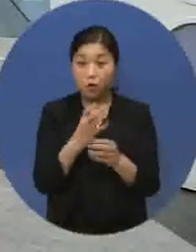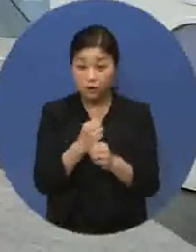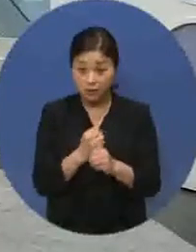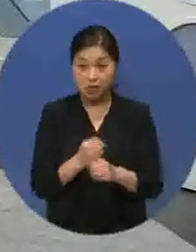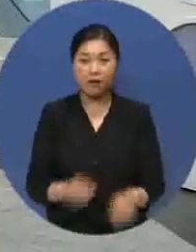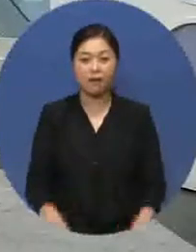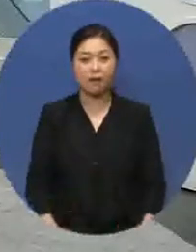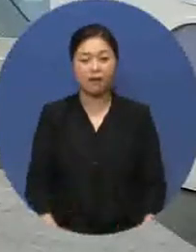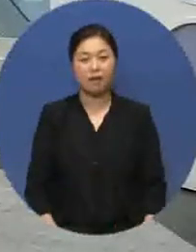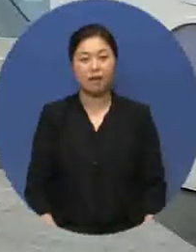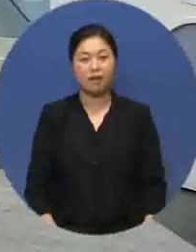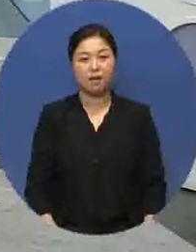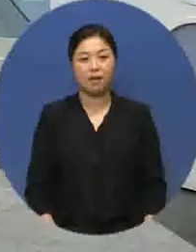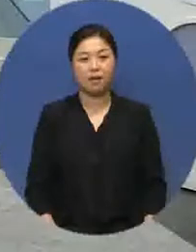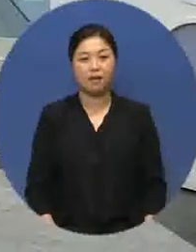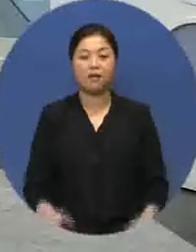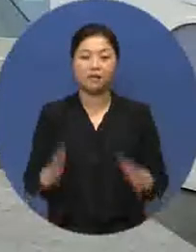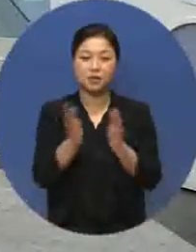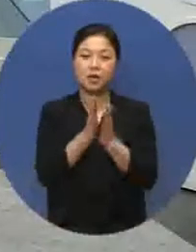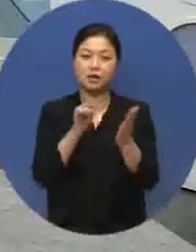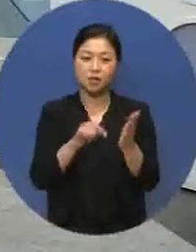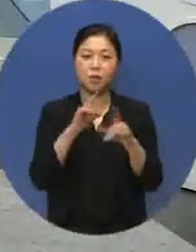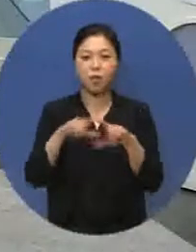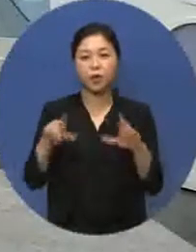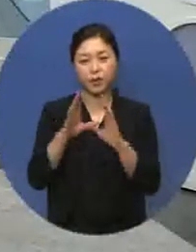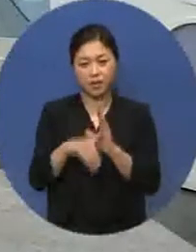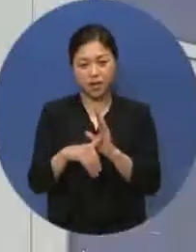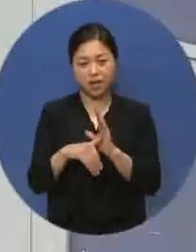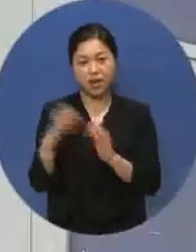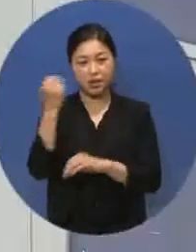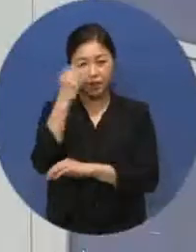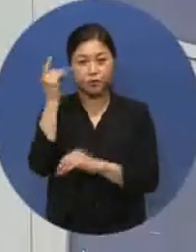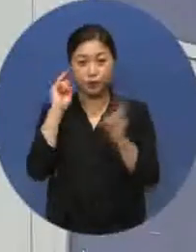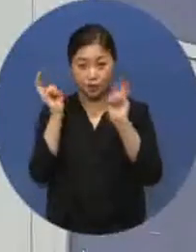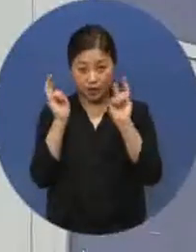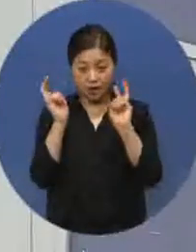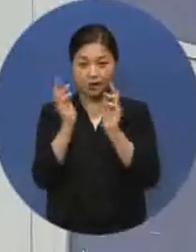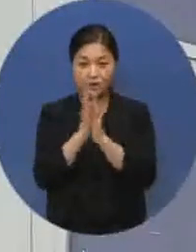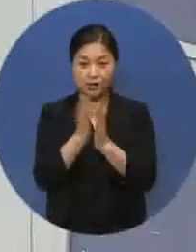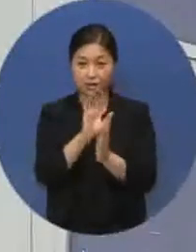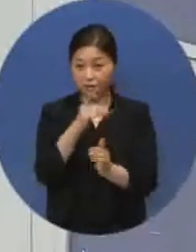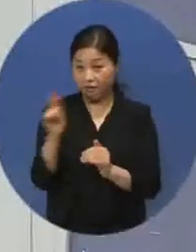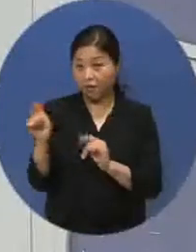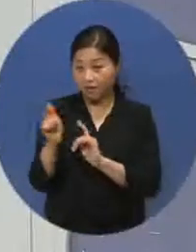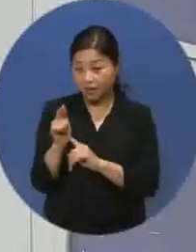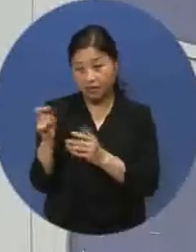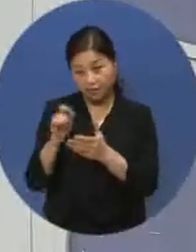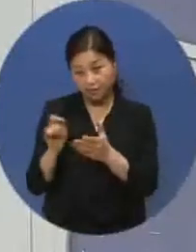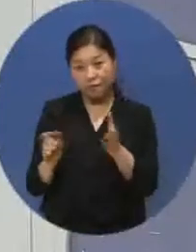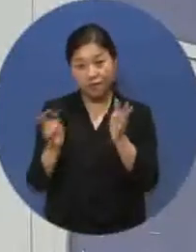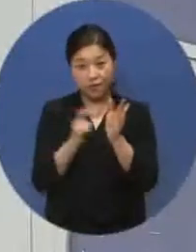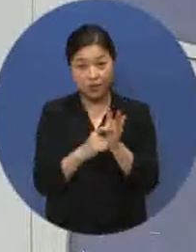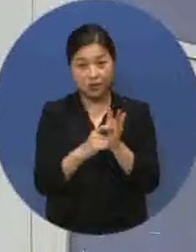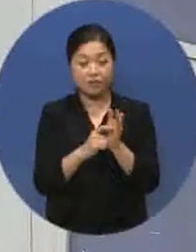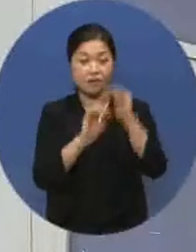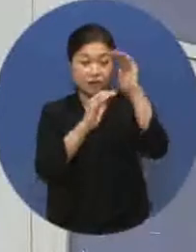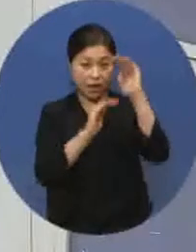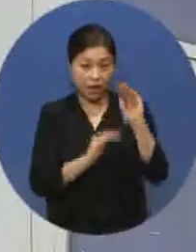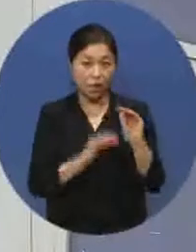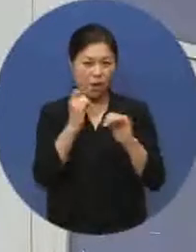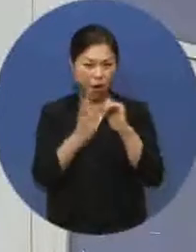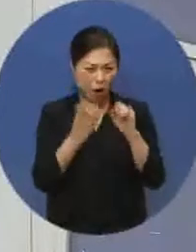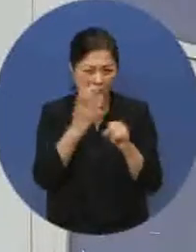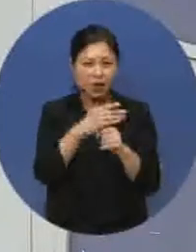책은 제가 그 평상시에 그 신문사나 아니면 잡지 같은 데 기고를 했던 칼럼들을 쭉 몇 년치를